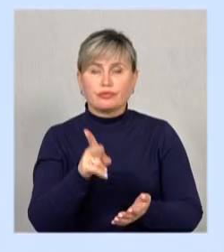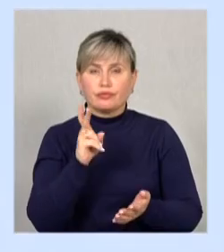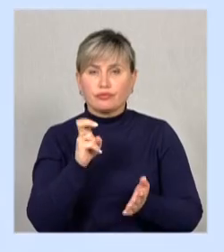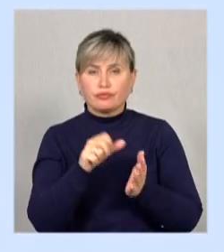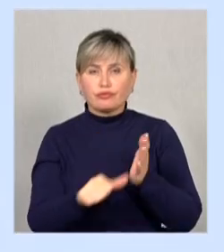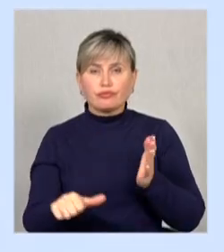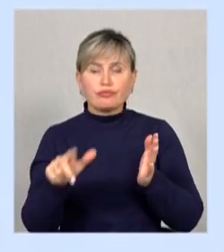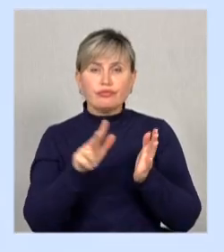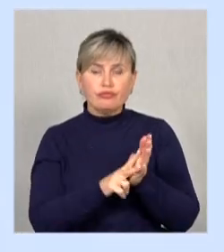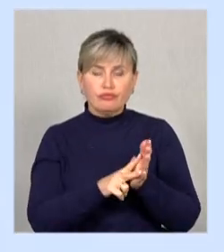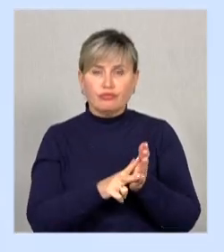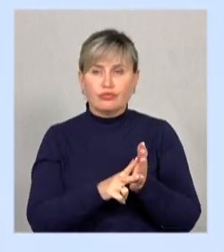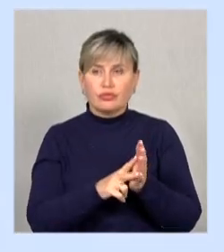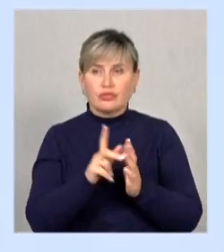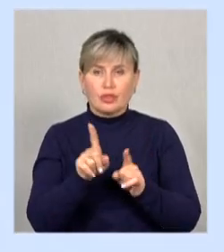2268 базовых станций.